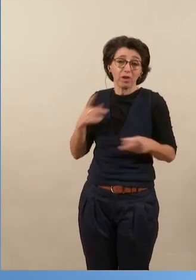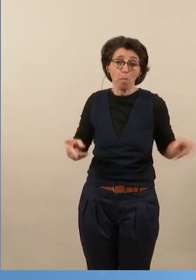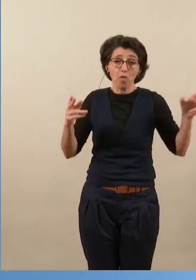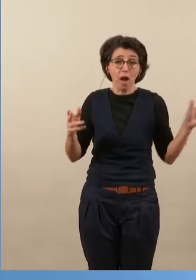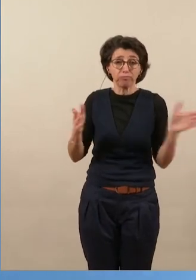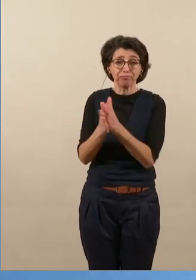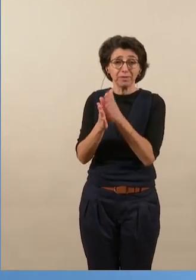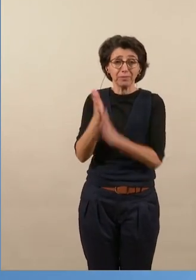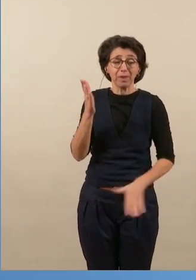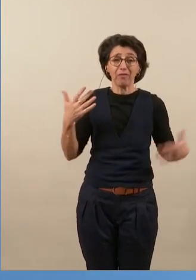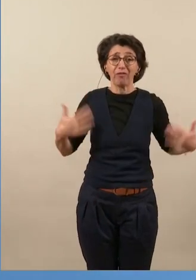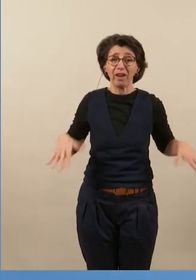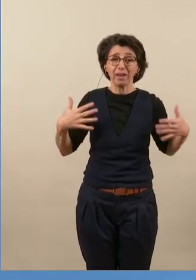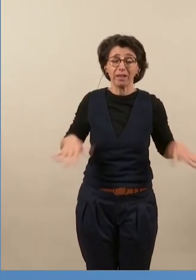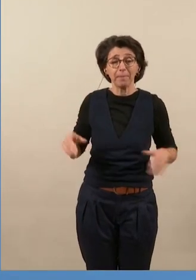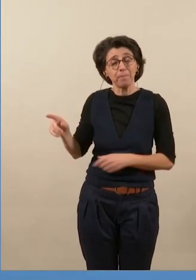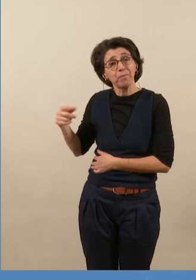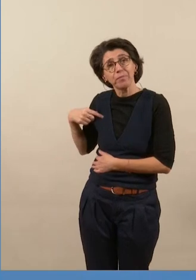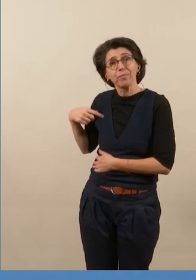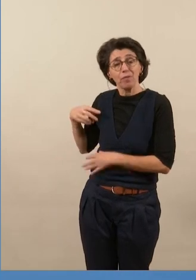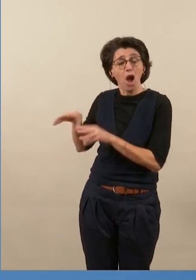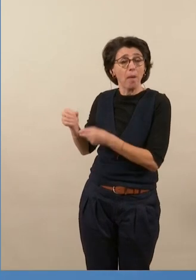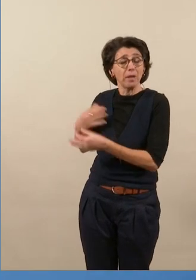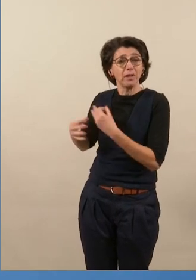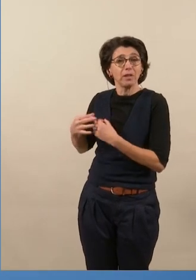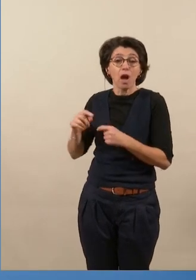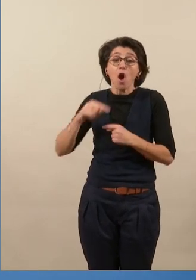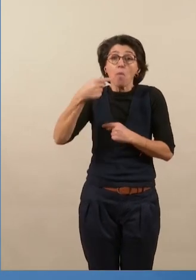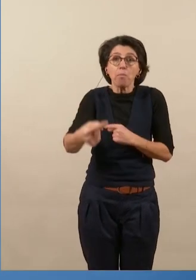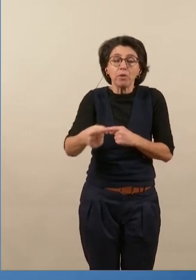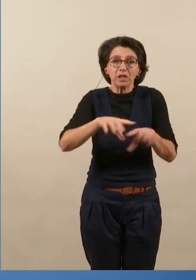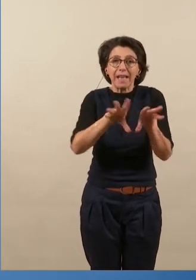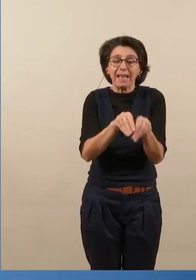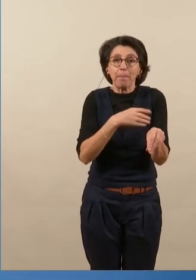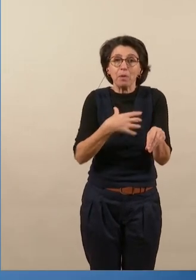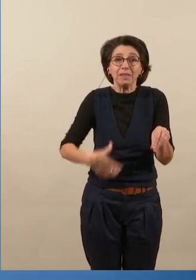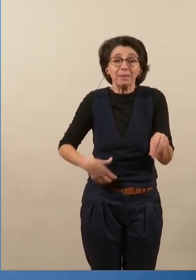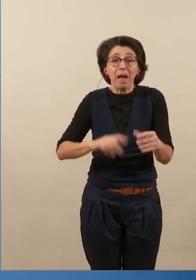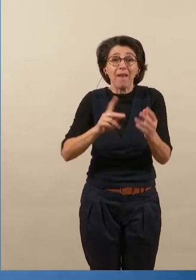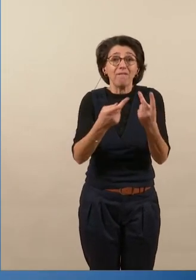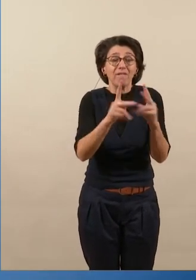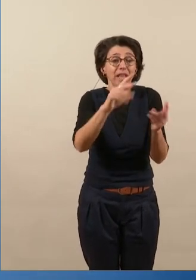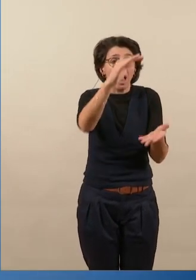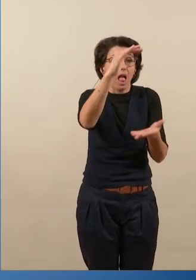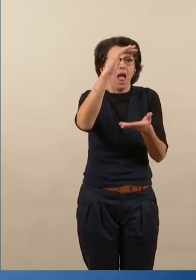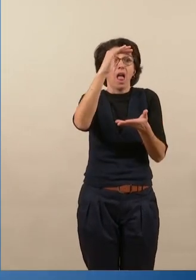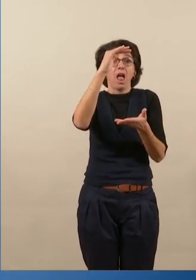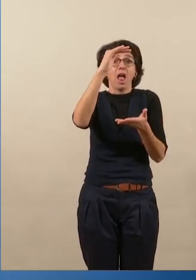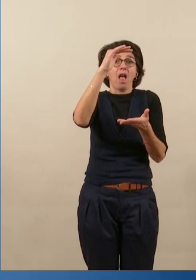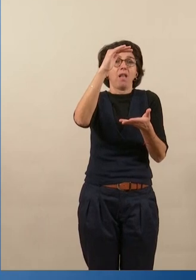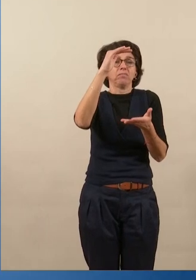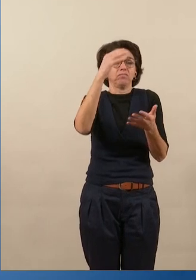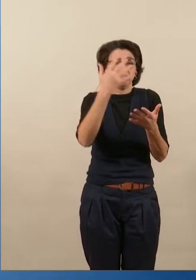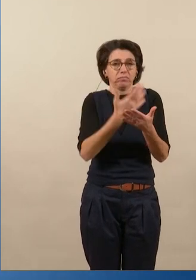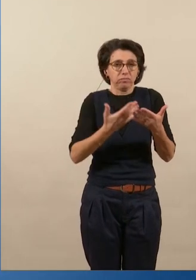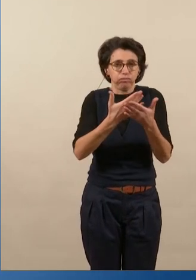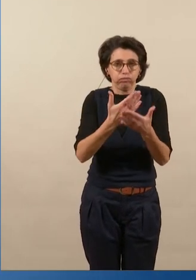donc plutôt m'attarder sur le travail qui attend la prochaine équipe municipale et qui va récupérer la ville dans un état catastrophique